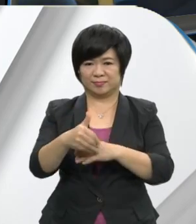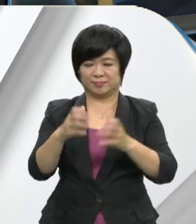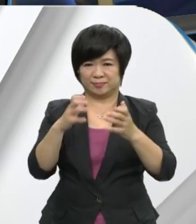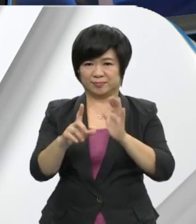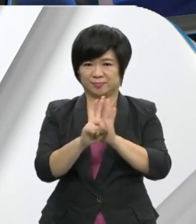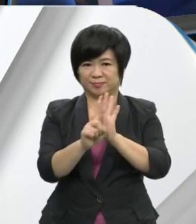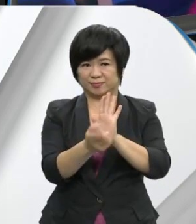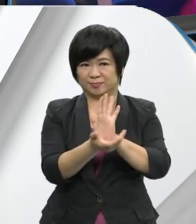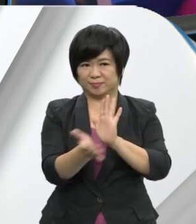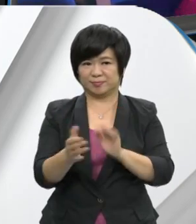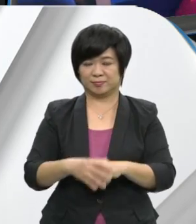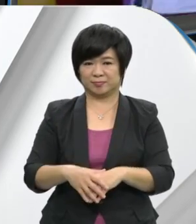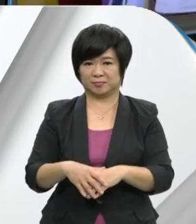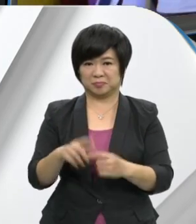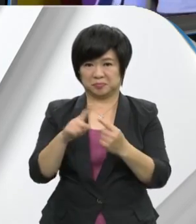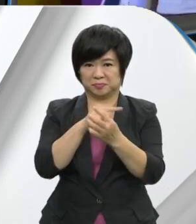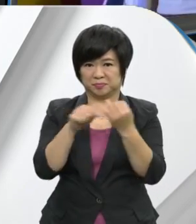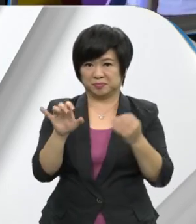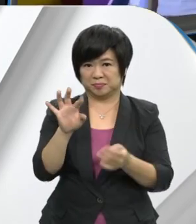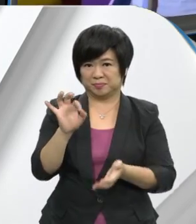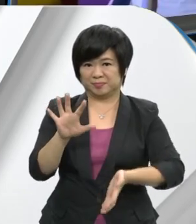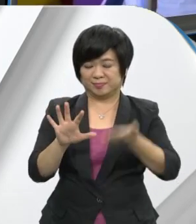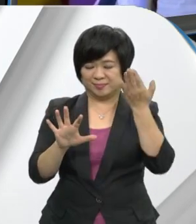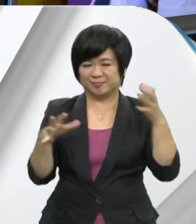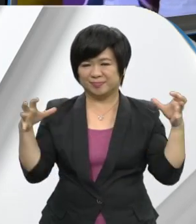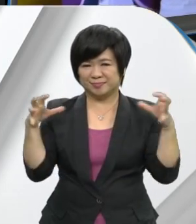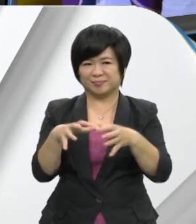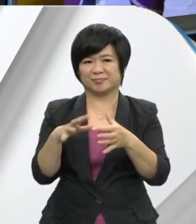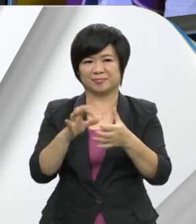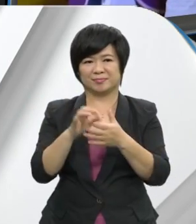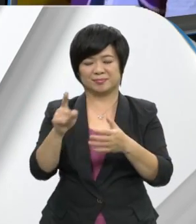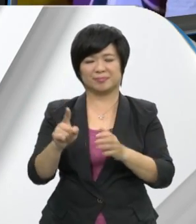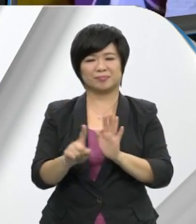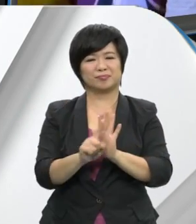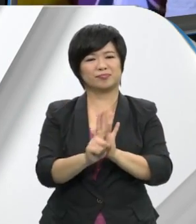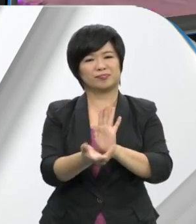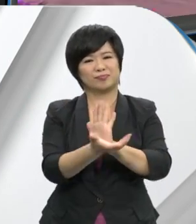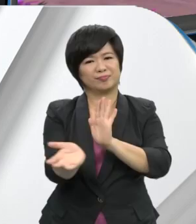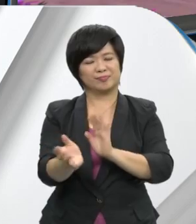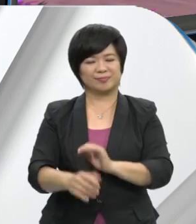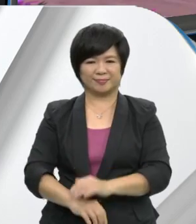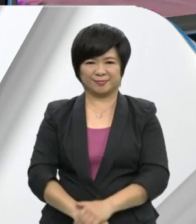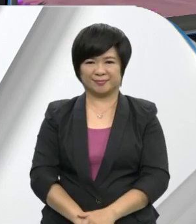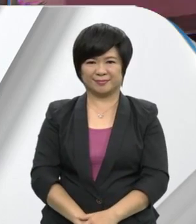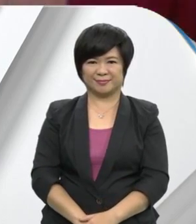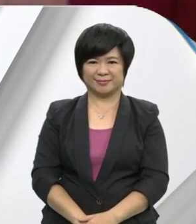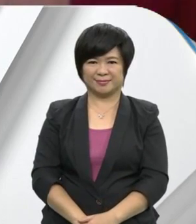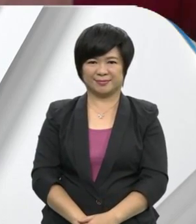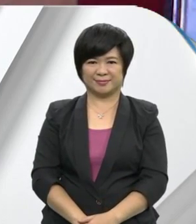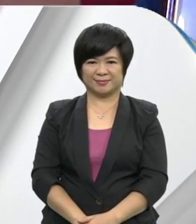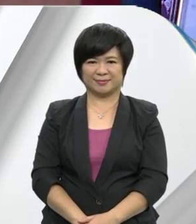会，超过500个阿公阿婆全下出席，展现几条学习的成果。